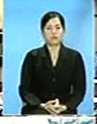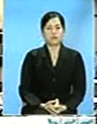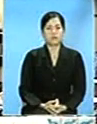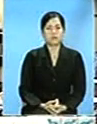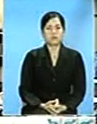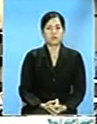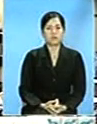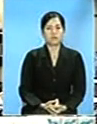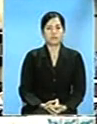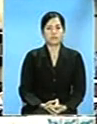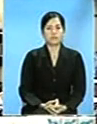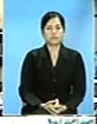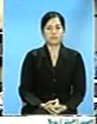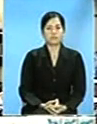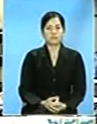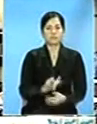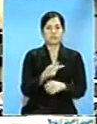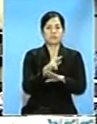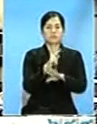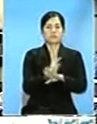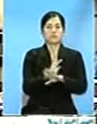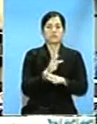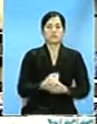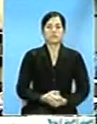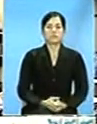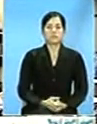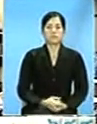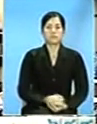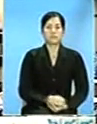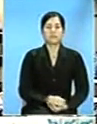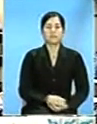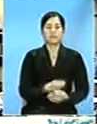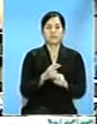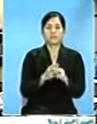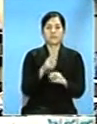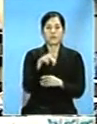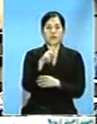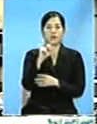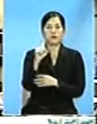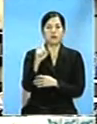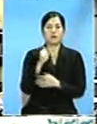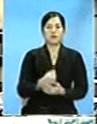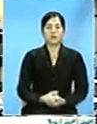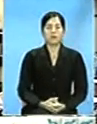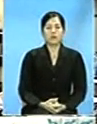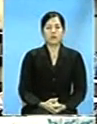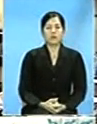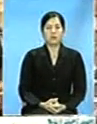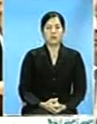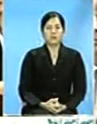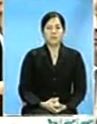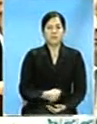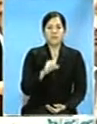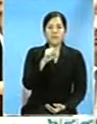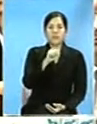ท่านประธานรัฐสภาที่เคารพกระผมประเสริฐประคุณศึกษาพันธ์สมาชิกวุฒิส